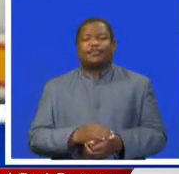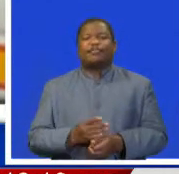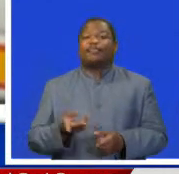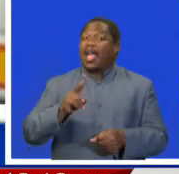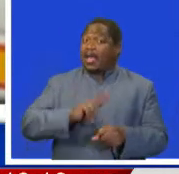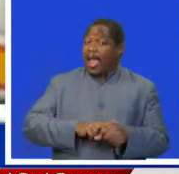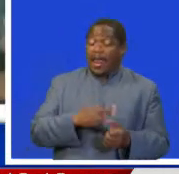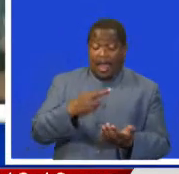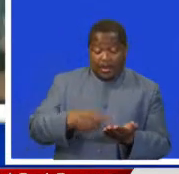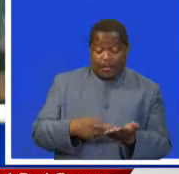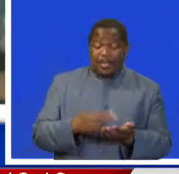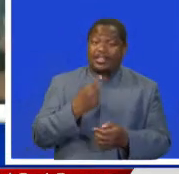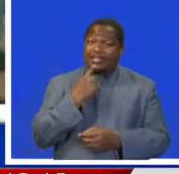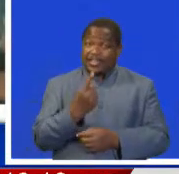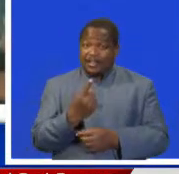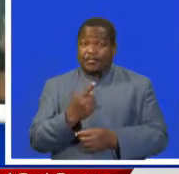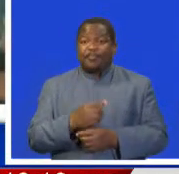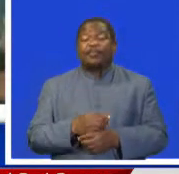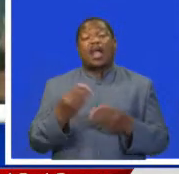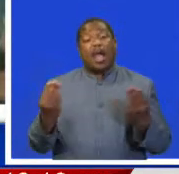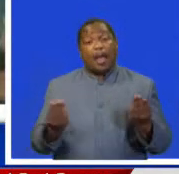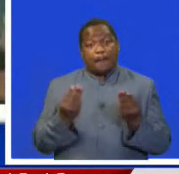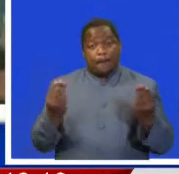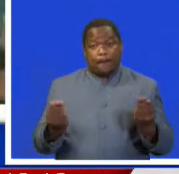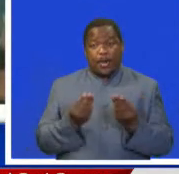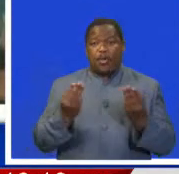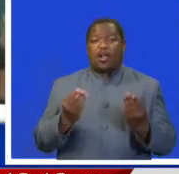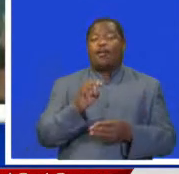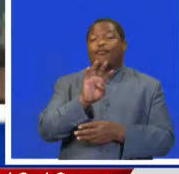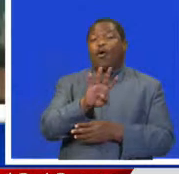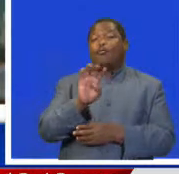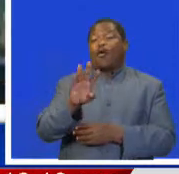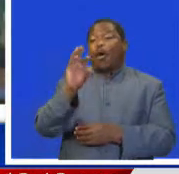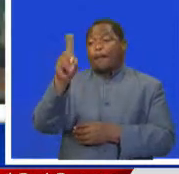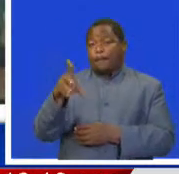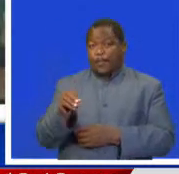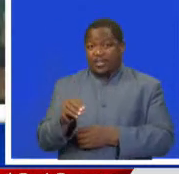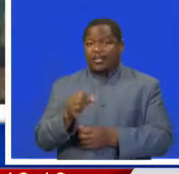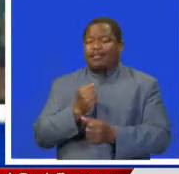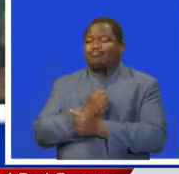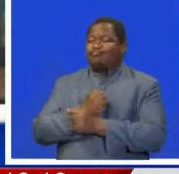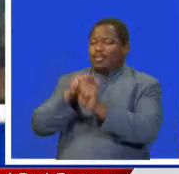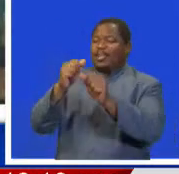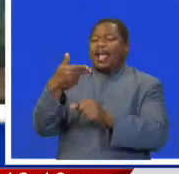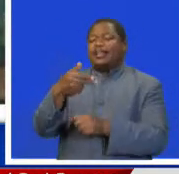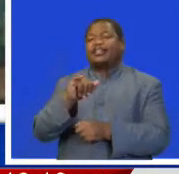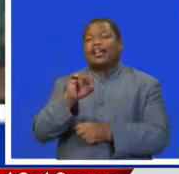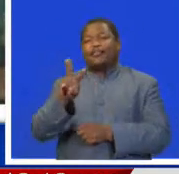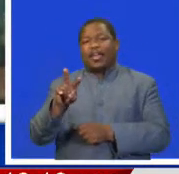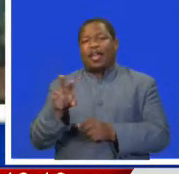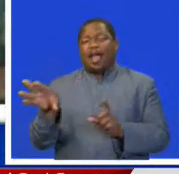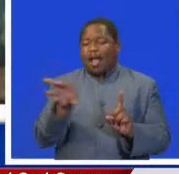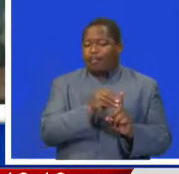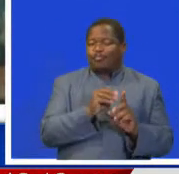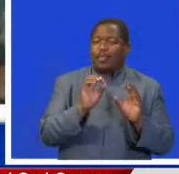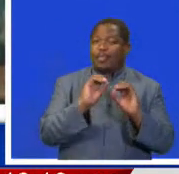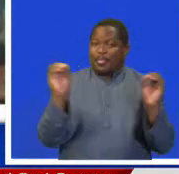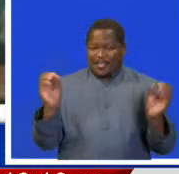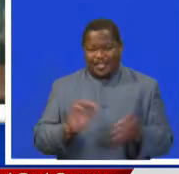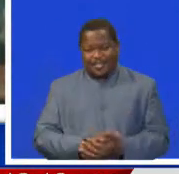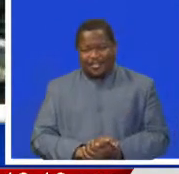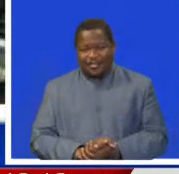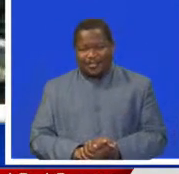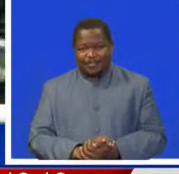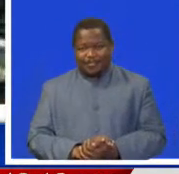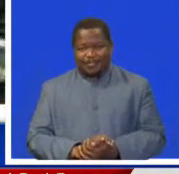le-HIV ngalokungemakhulu lamane nakune ekhulwini 44%. Etinsabeni Eswatini TV kubika Nelsiwendla ngamandla